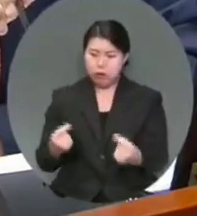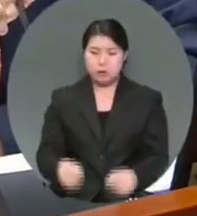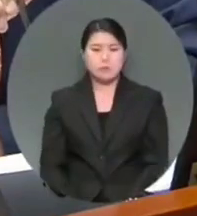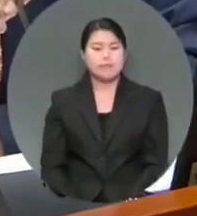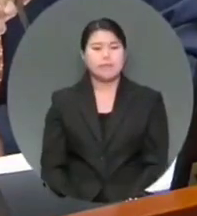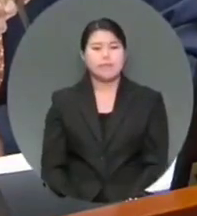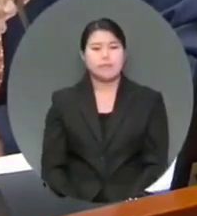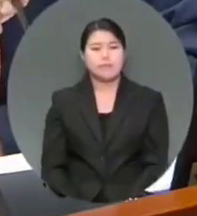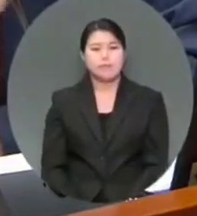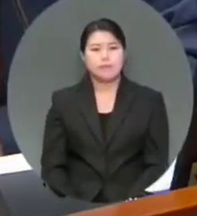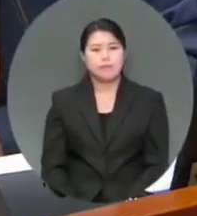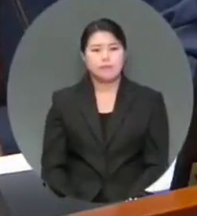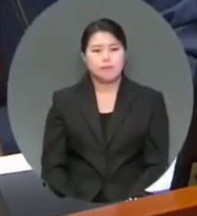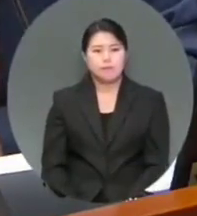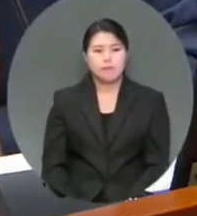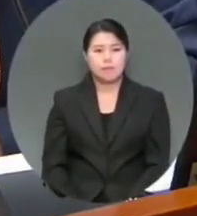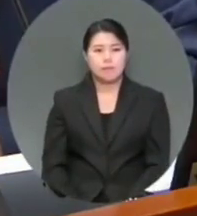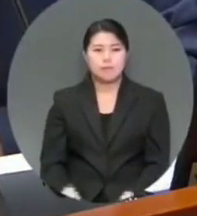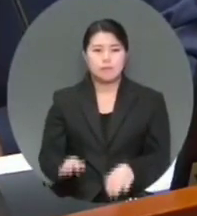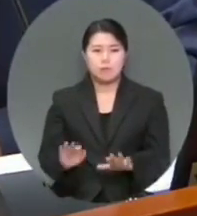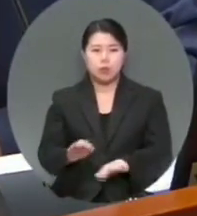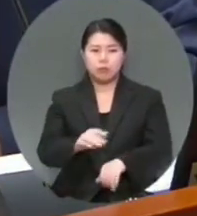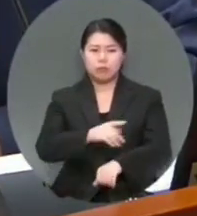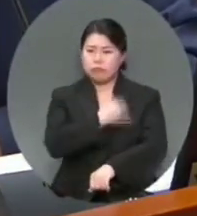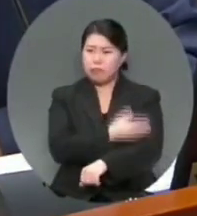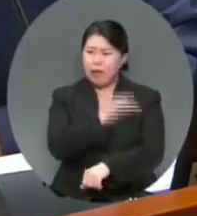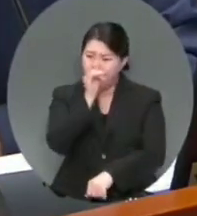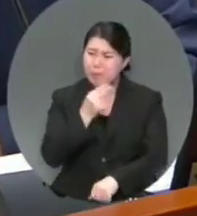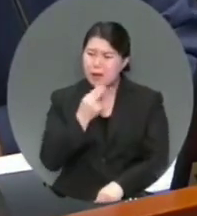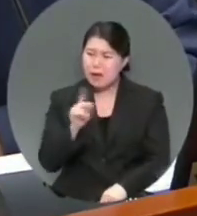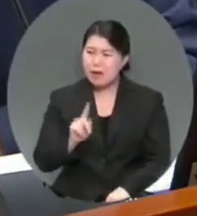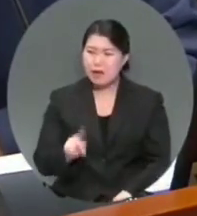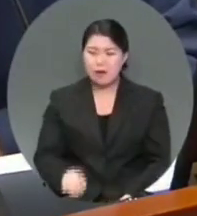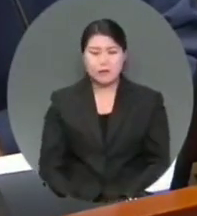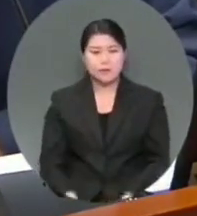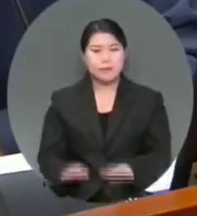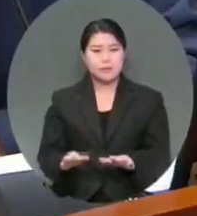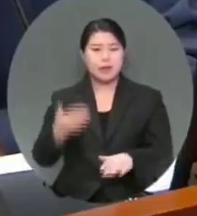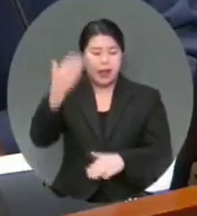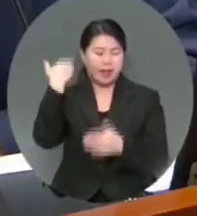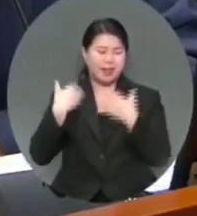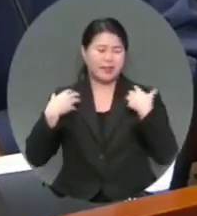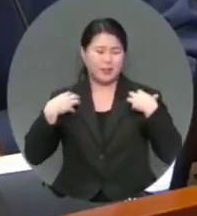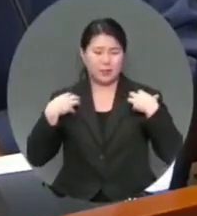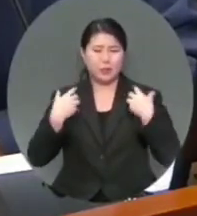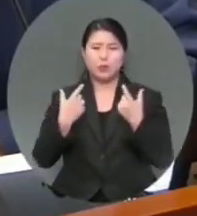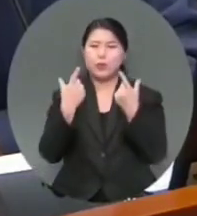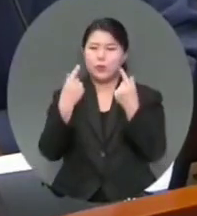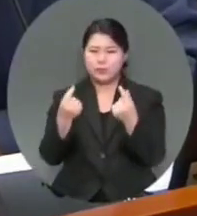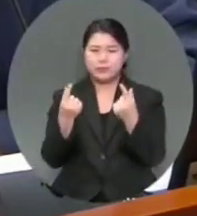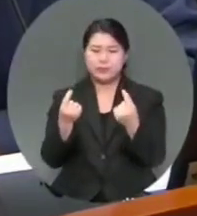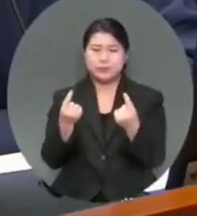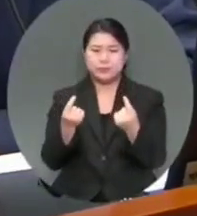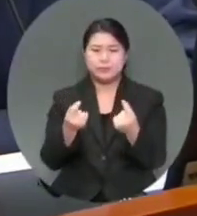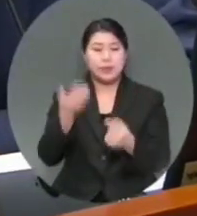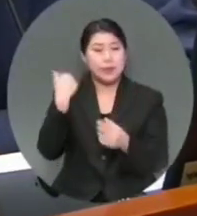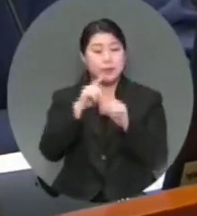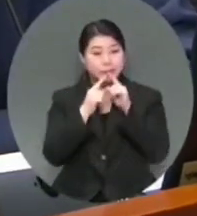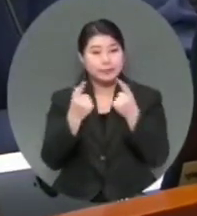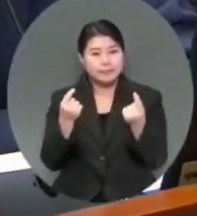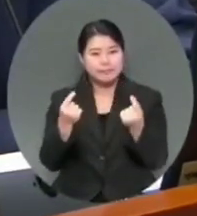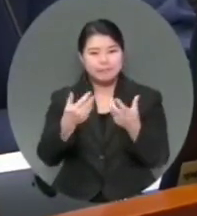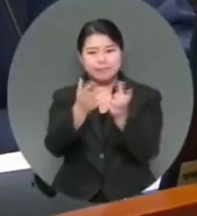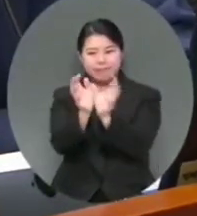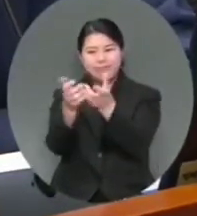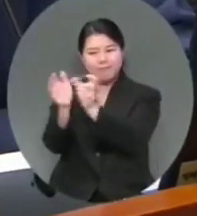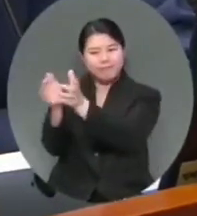그렇게만 보실 게 아니고 해마다 역대 정부 운영하면서 그런 과정을 거칩니다. 아까도 말씀드렸지만 각